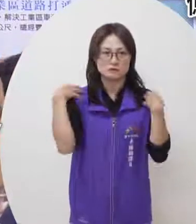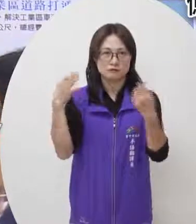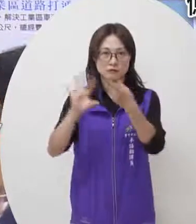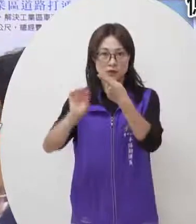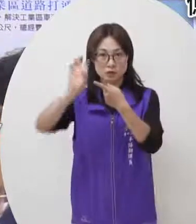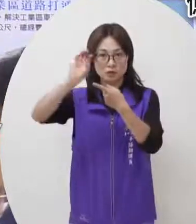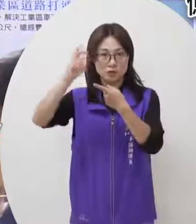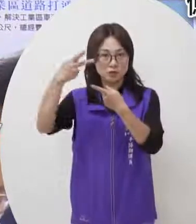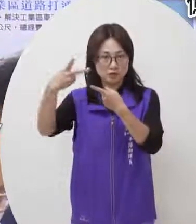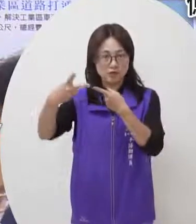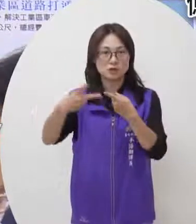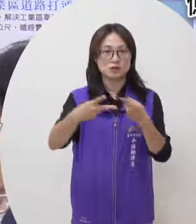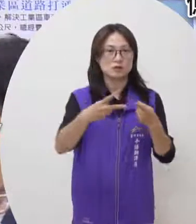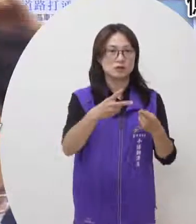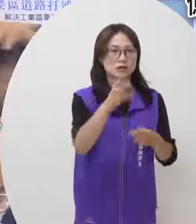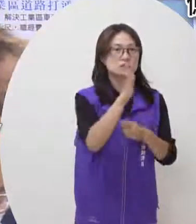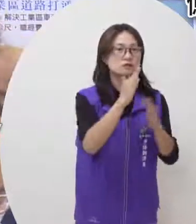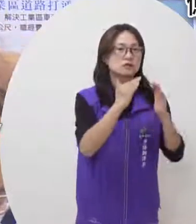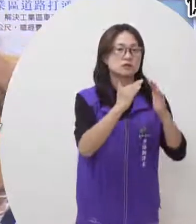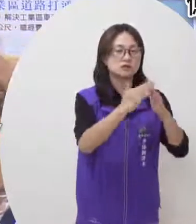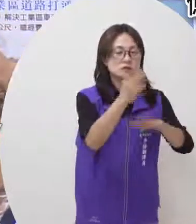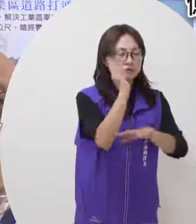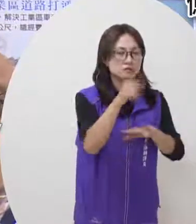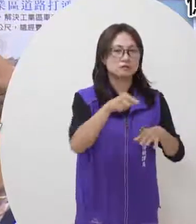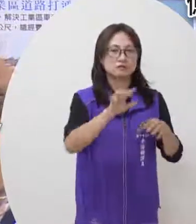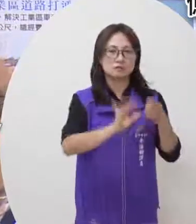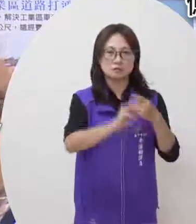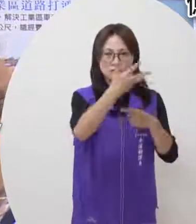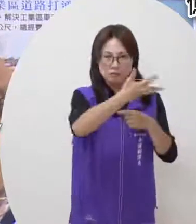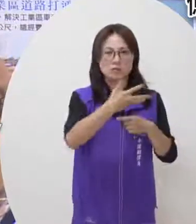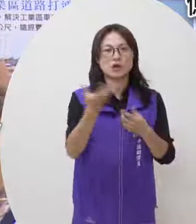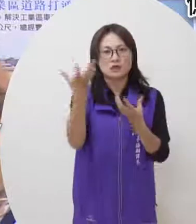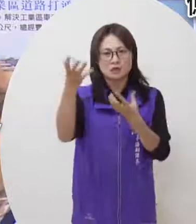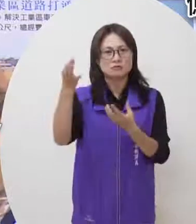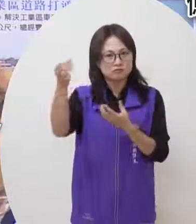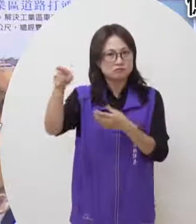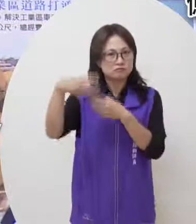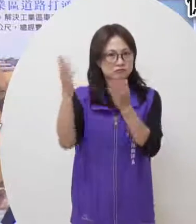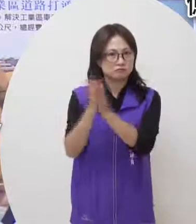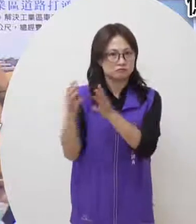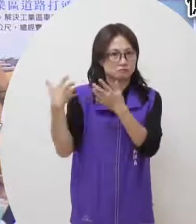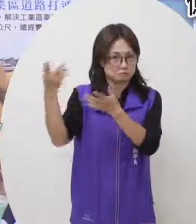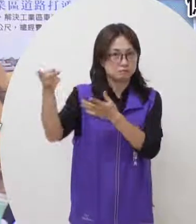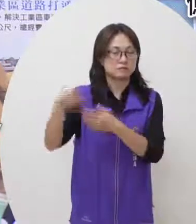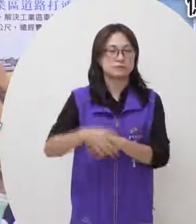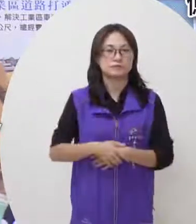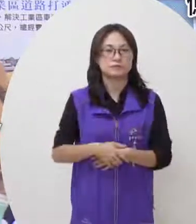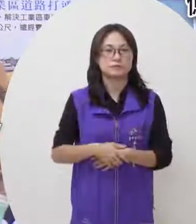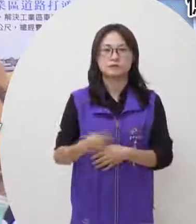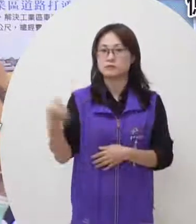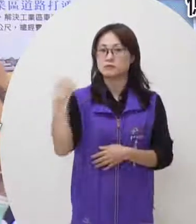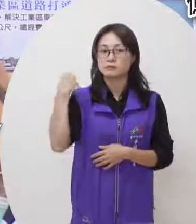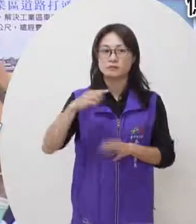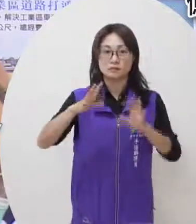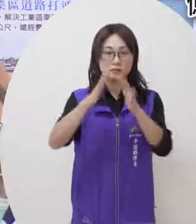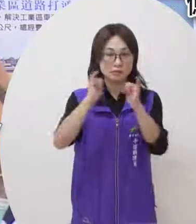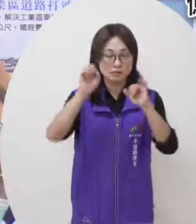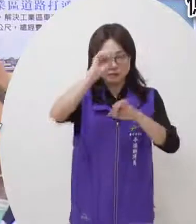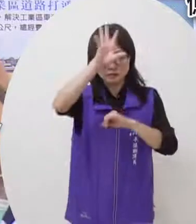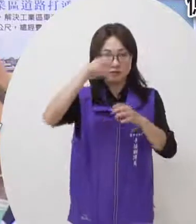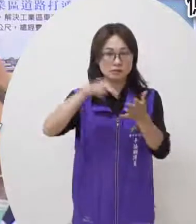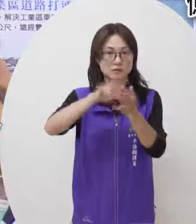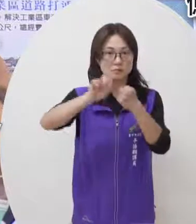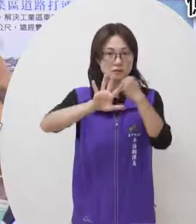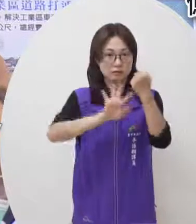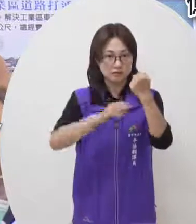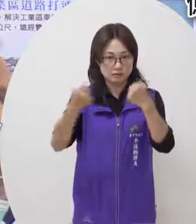政府呢配合款8%，所以大部分都中央来执行。那昨天这个国民党的立委也应市长之邀来